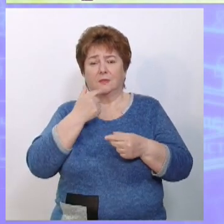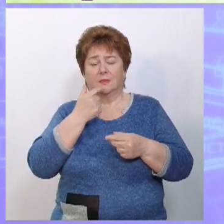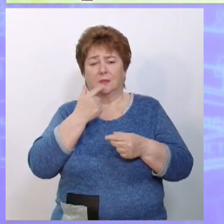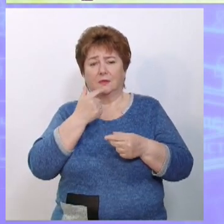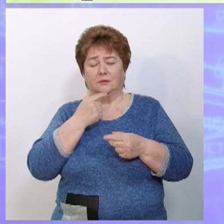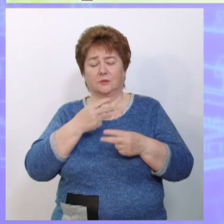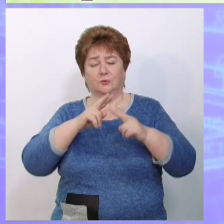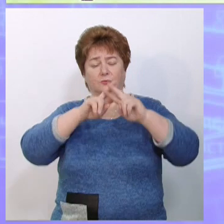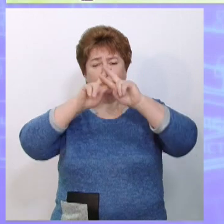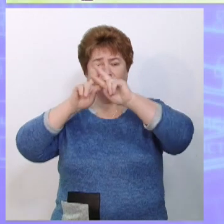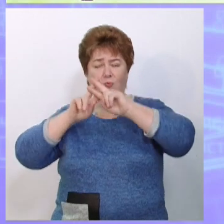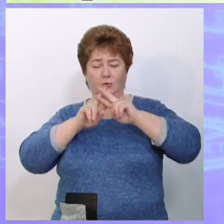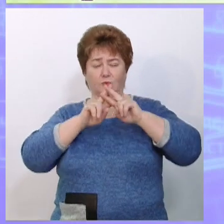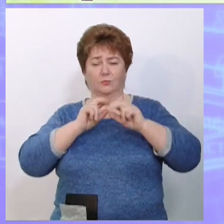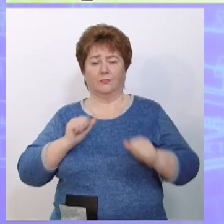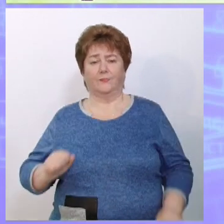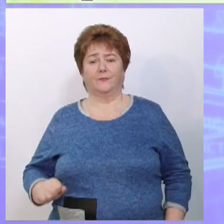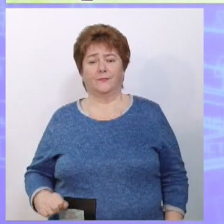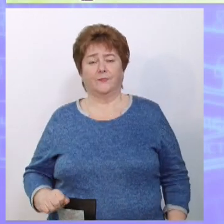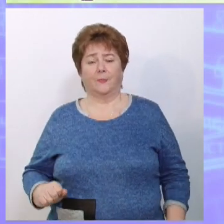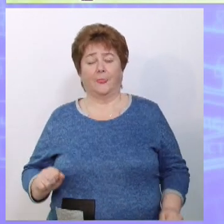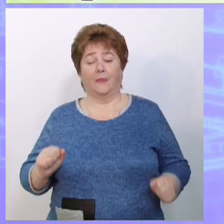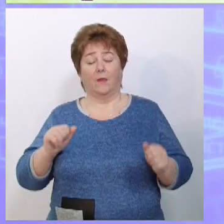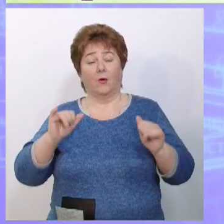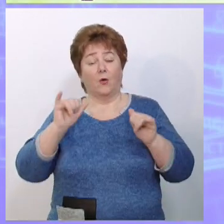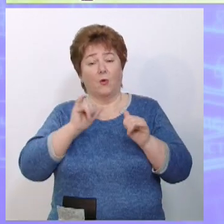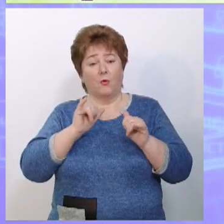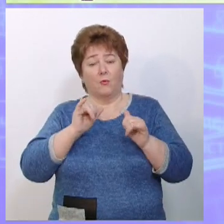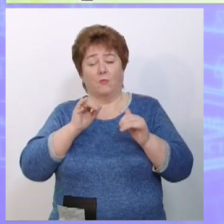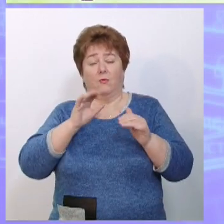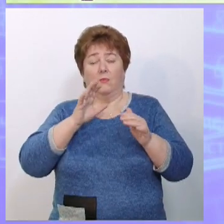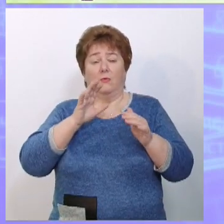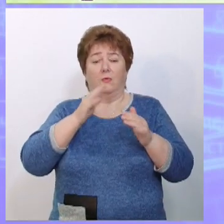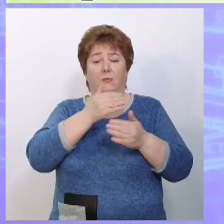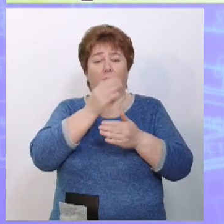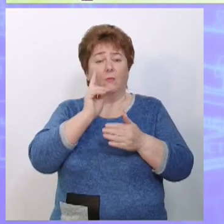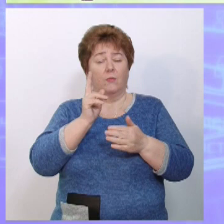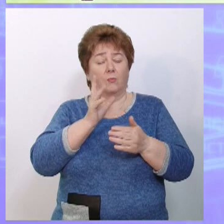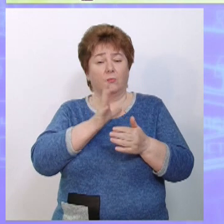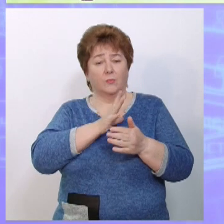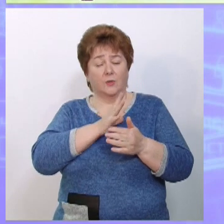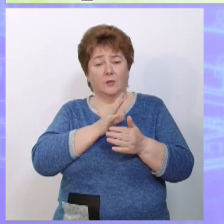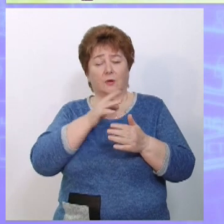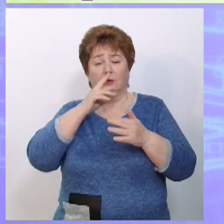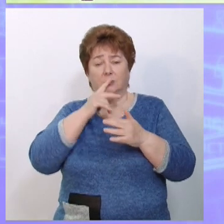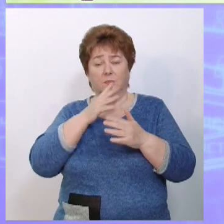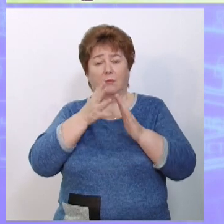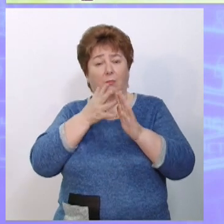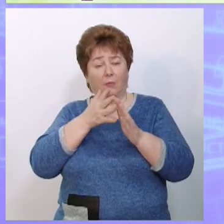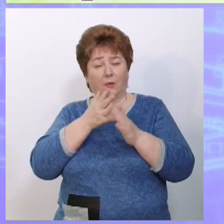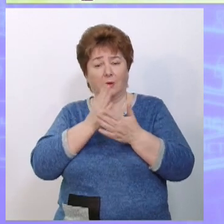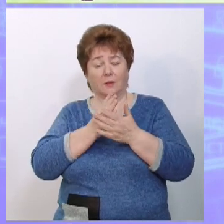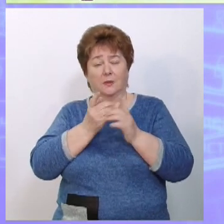красную звездочку. У кого были ошибки, но потом разобрался